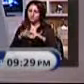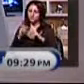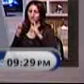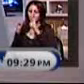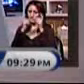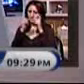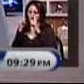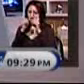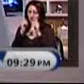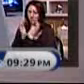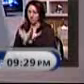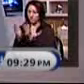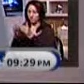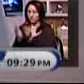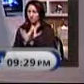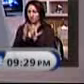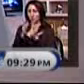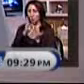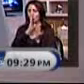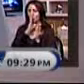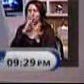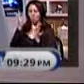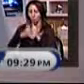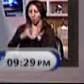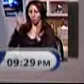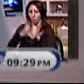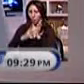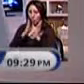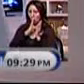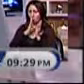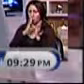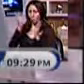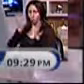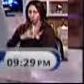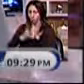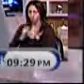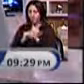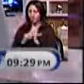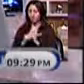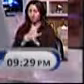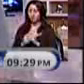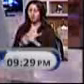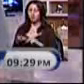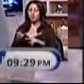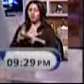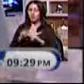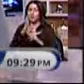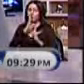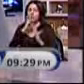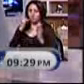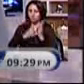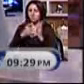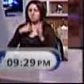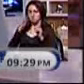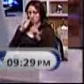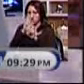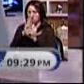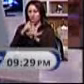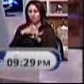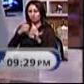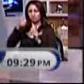هذه الأيام مع حركة تمرد وحركة تجرد؟ بص تمرد دي أنا من الداعمين ليها من أول يوم وهي